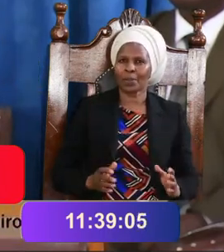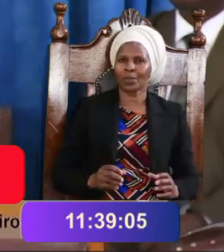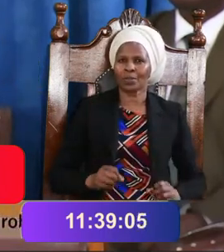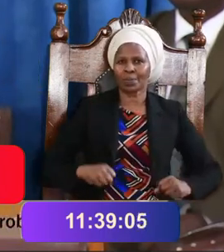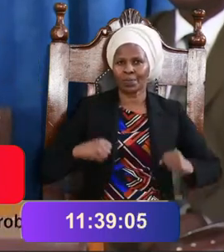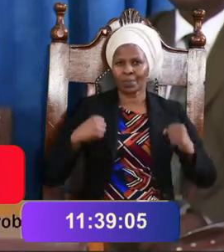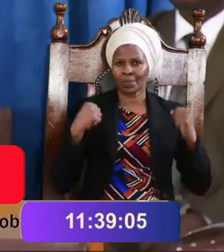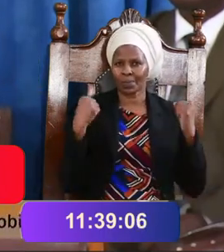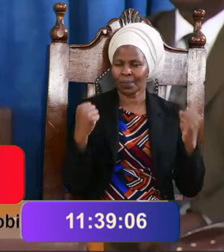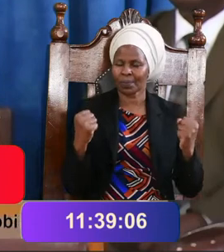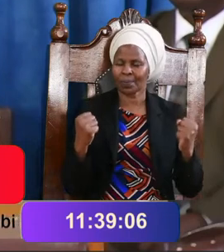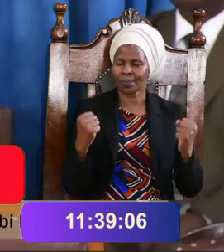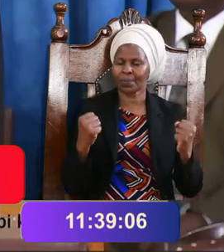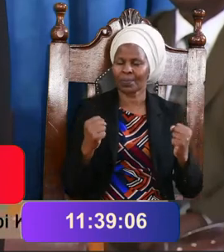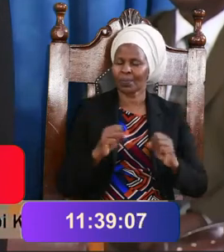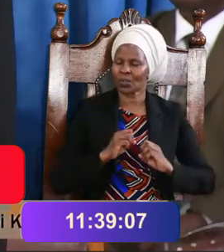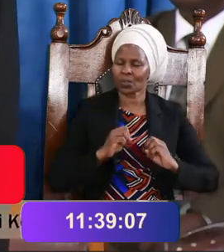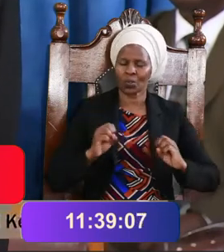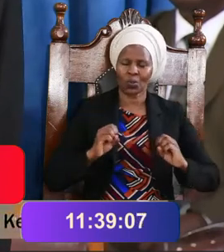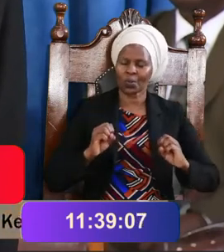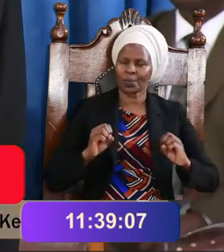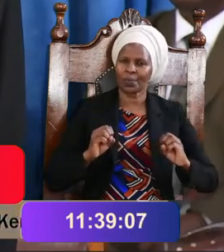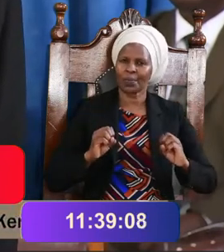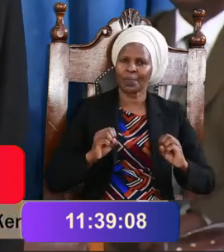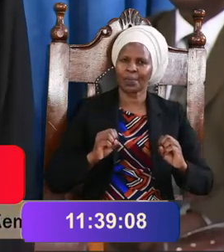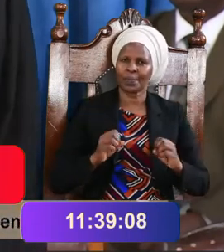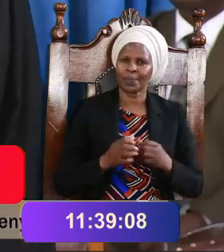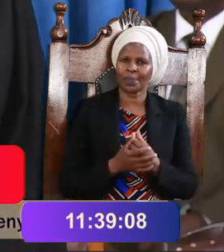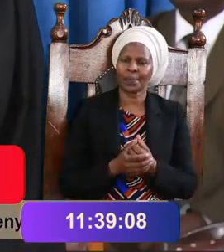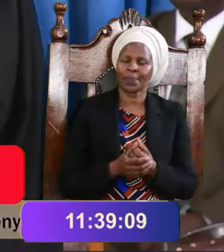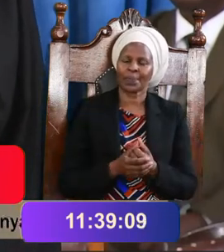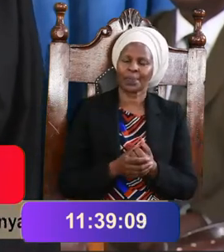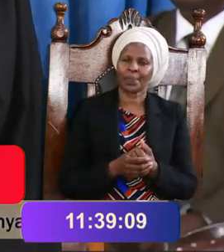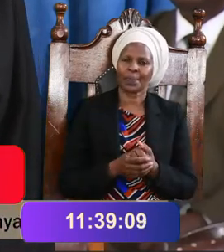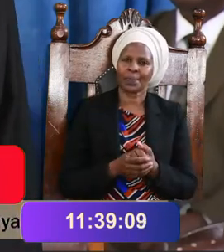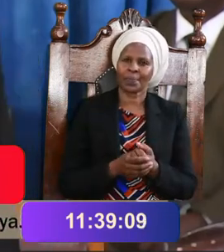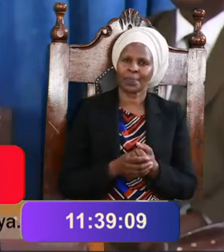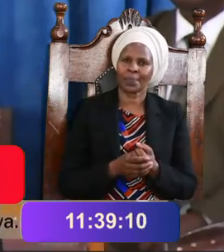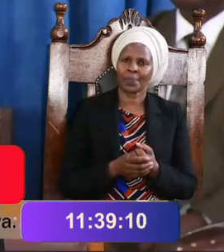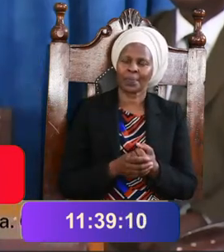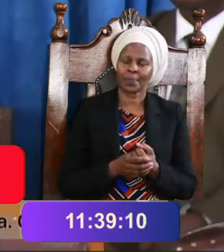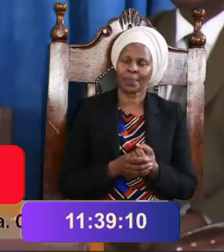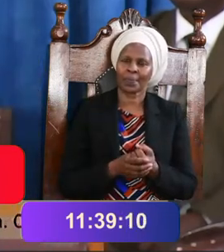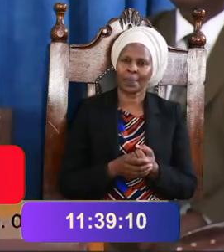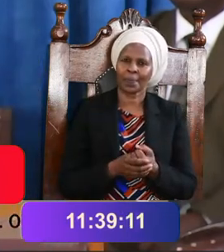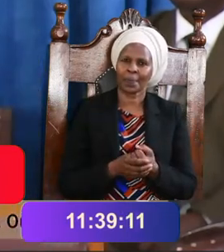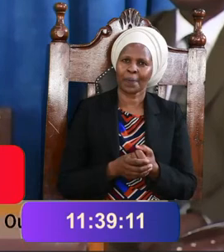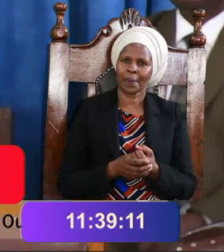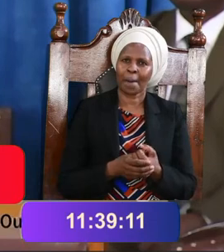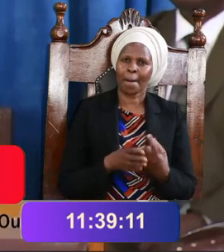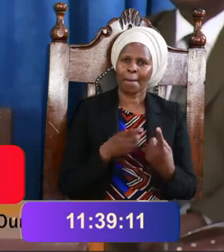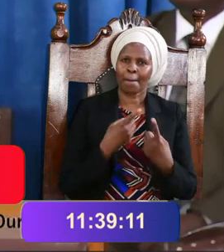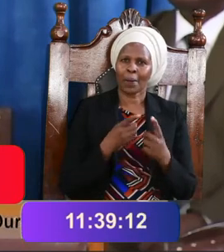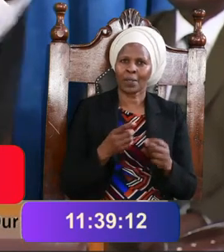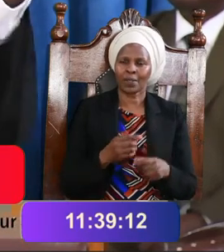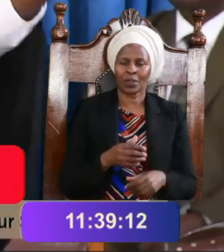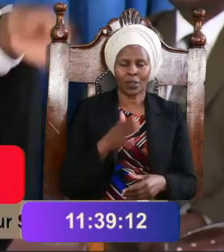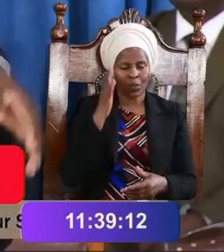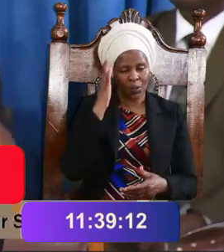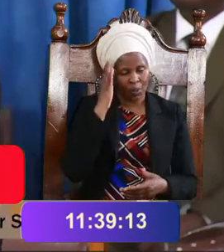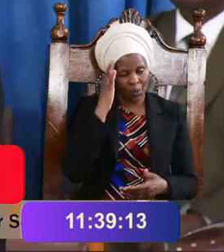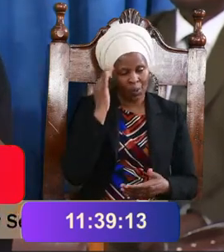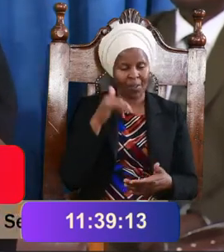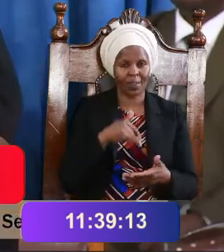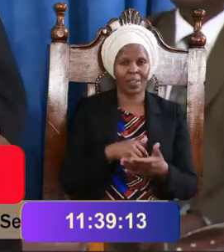za sayansi, na sayansi ni jambo ambalo ni jambo ambalo ni nzuri sana katika maisha yetu, lakini tunajua ni neema